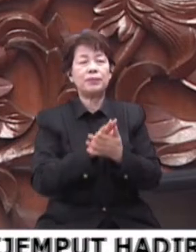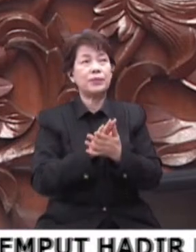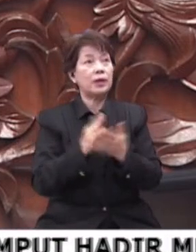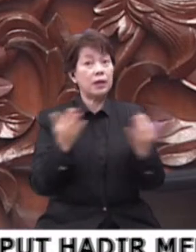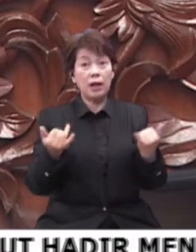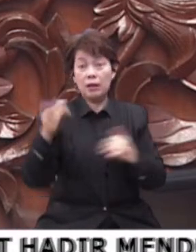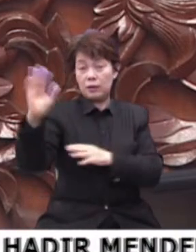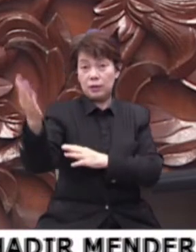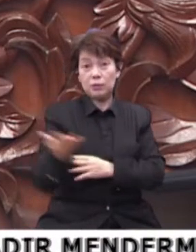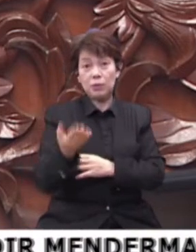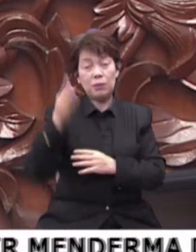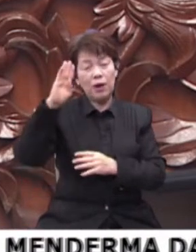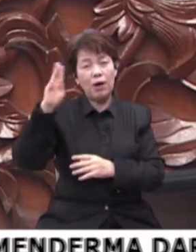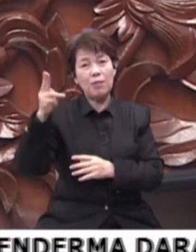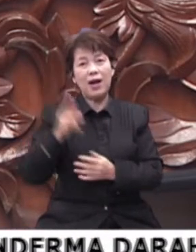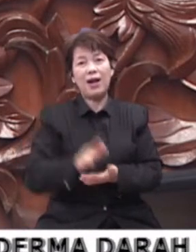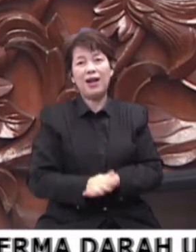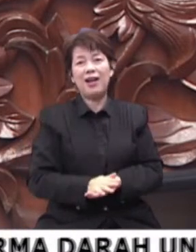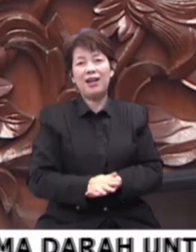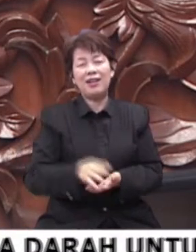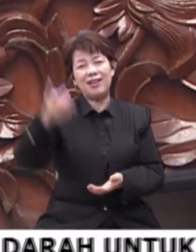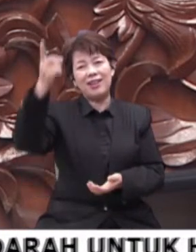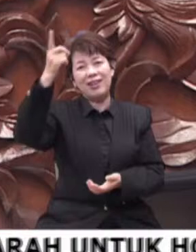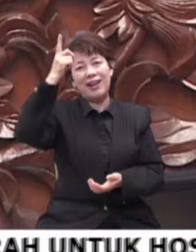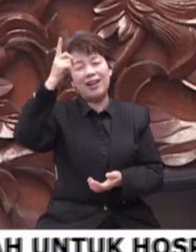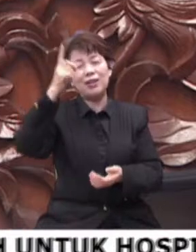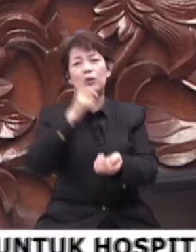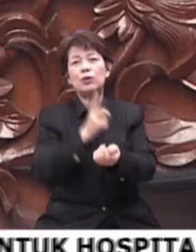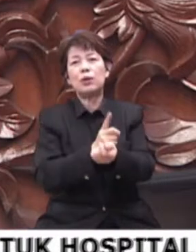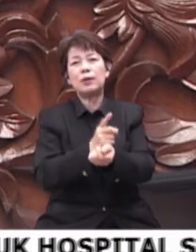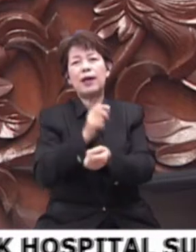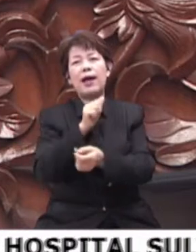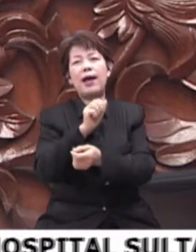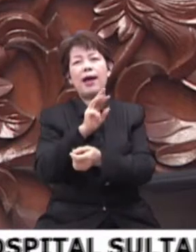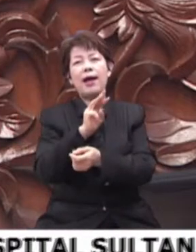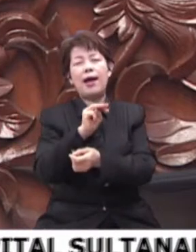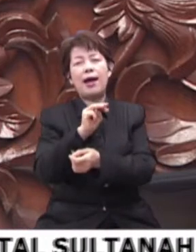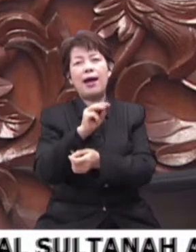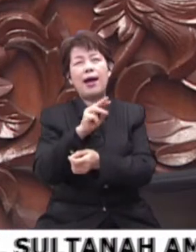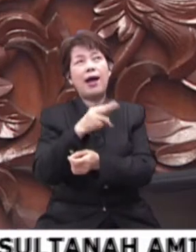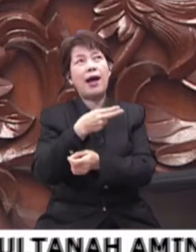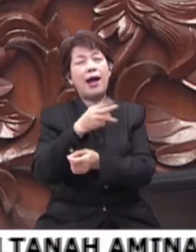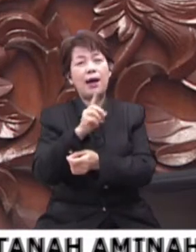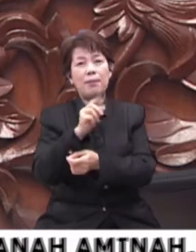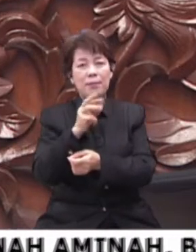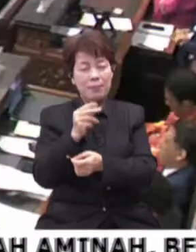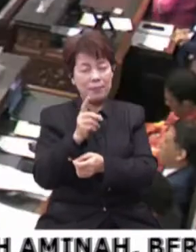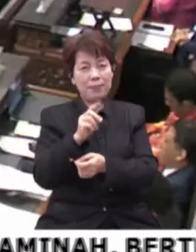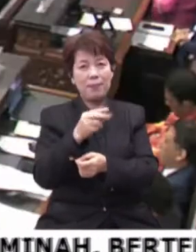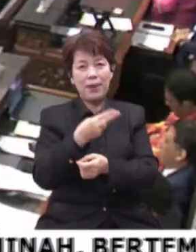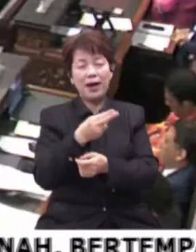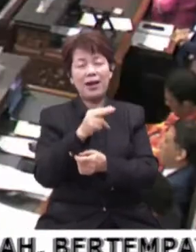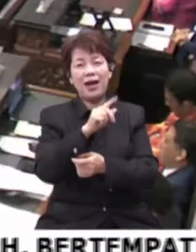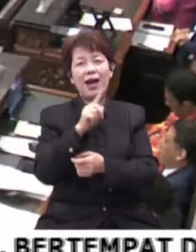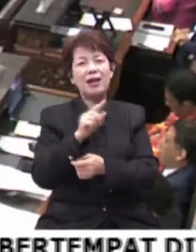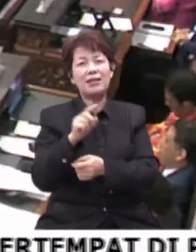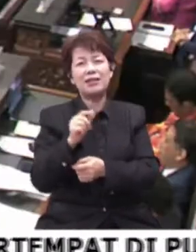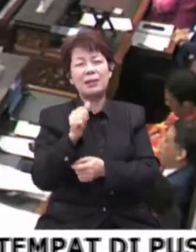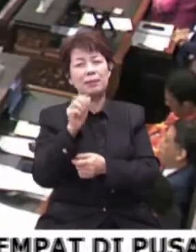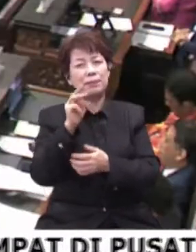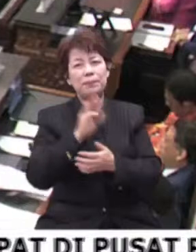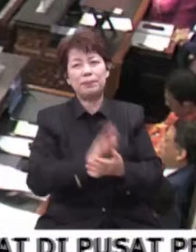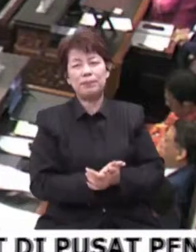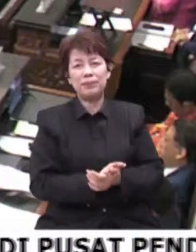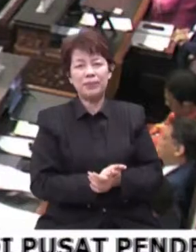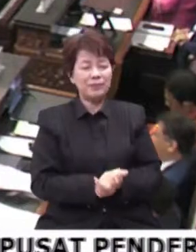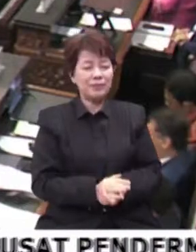jemput dokter Ahmad Azzam bin Hamzah Assalamualaikum dan